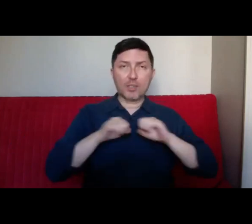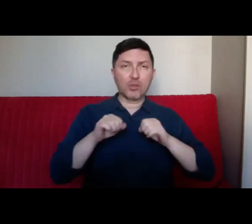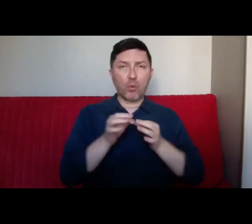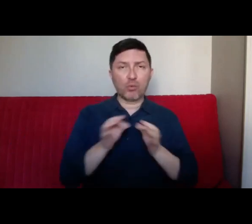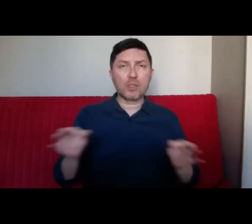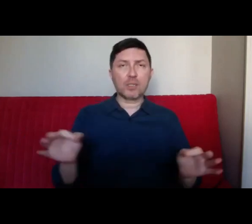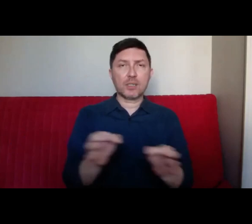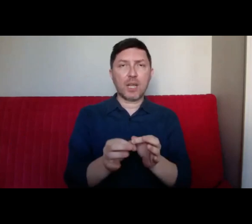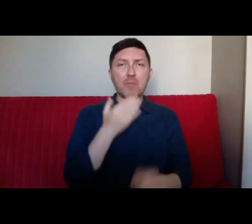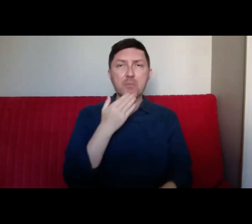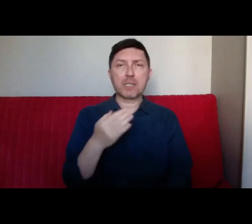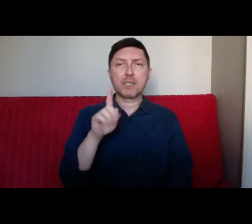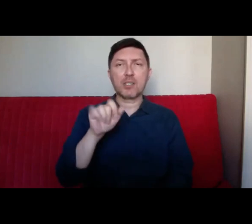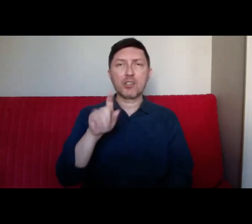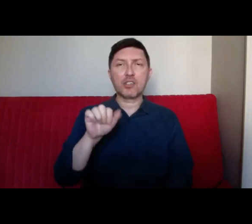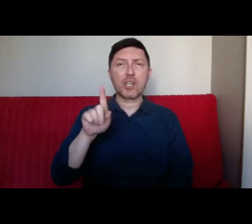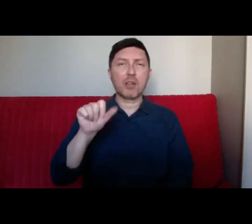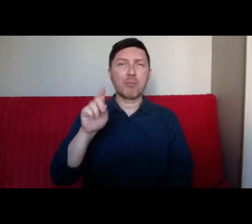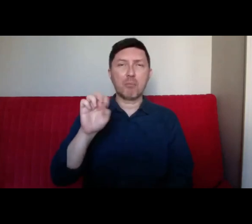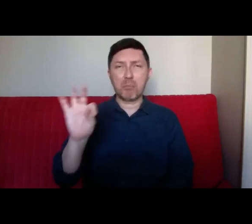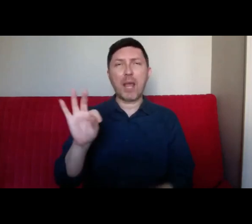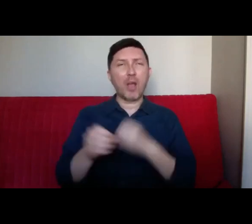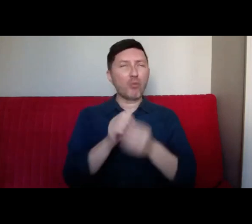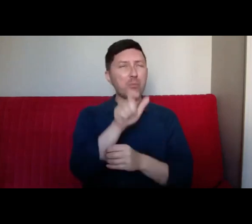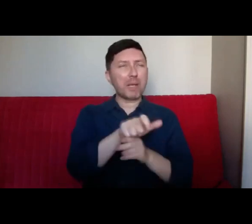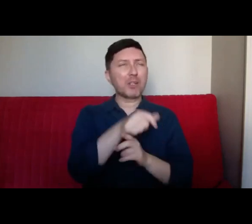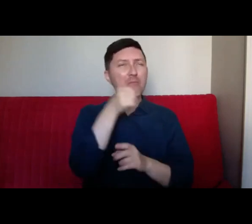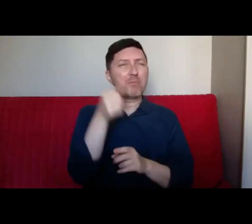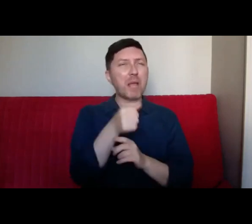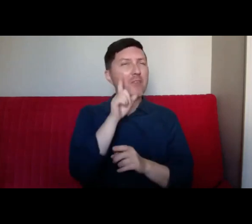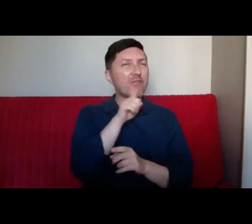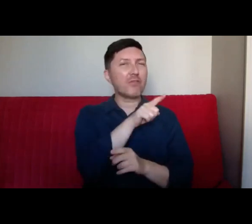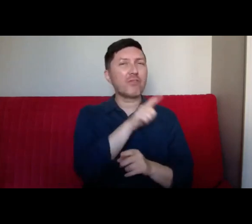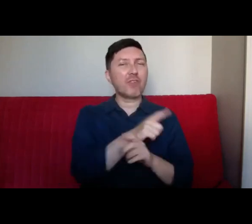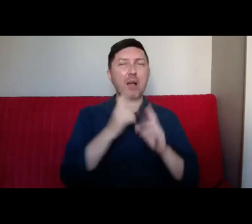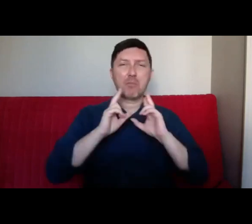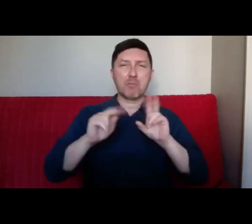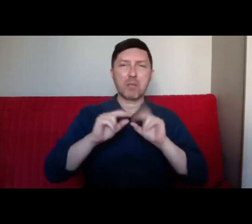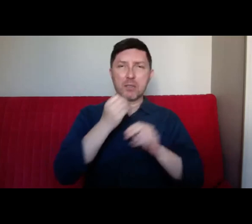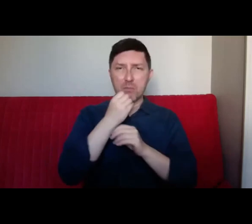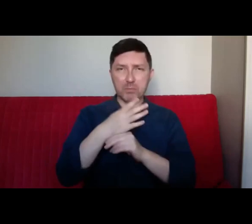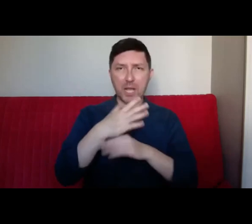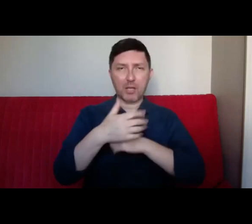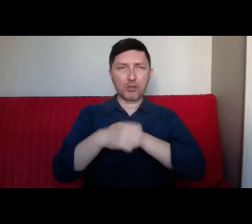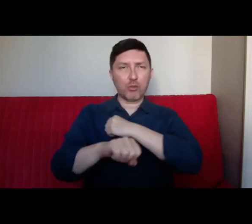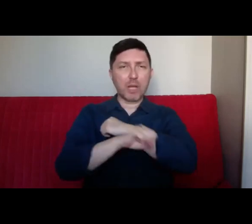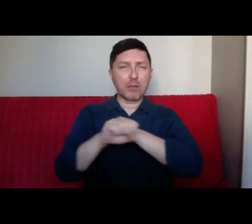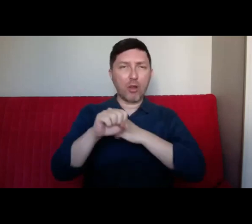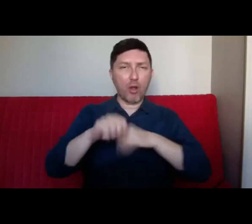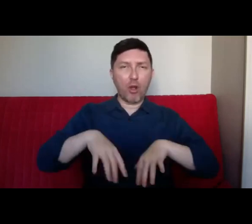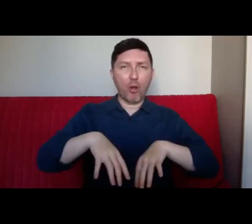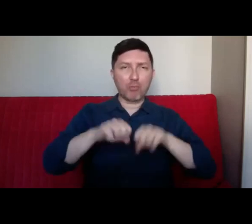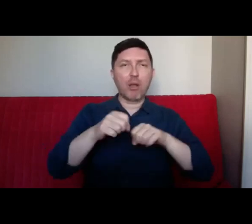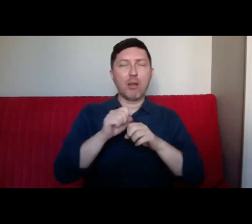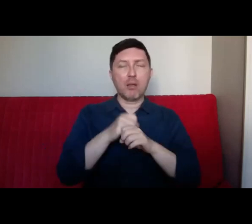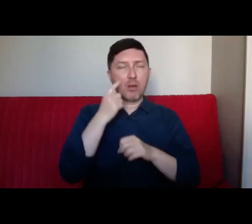Merci à Gilbert ou l'intervenant belge pour l'explication autour de la semaine pour l'emploi qui permet vraiment d'entraîner le grand